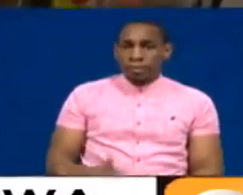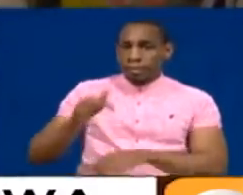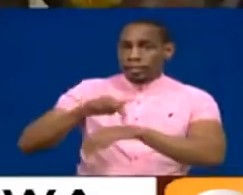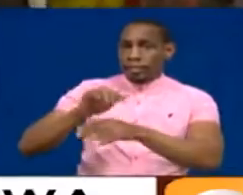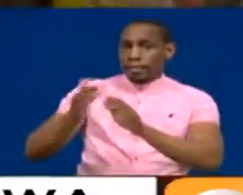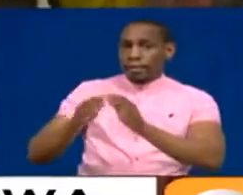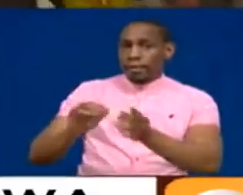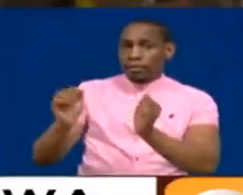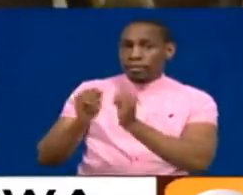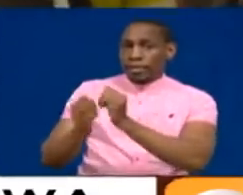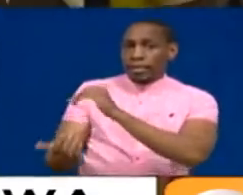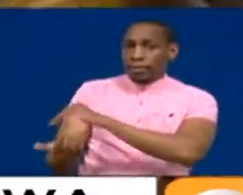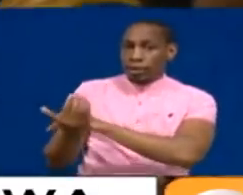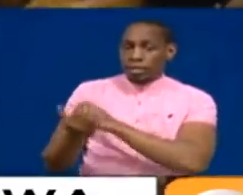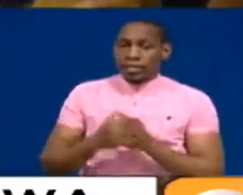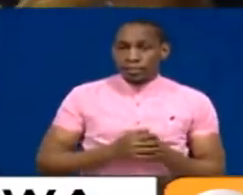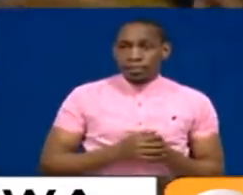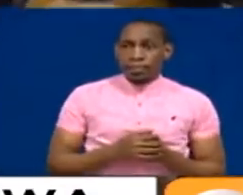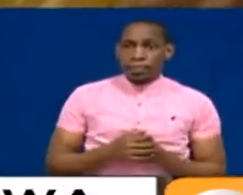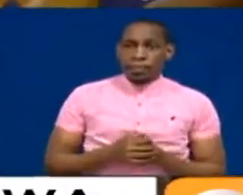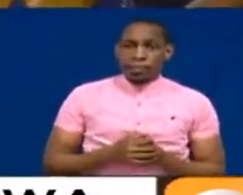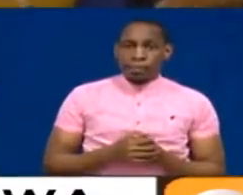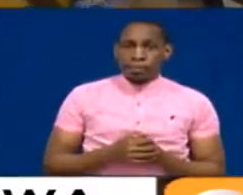Mwendo wa saa 4 asubuhi,